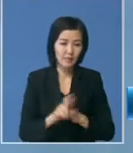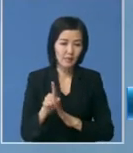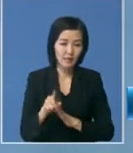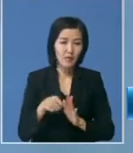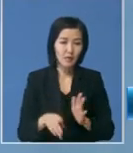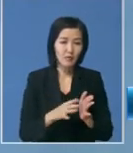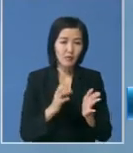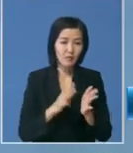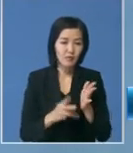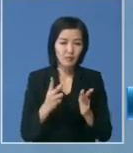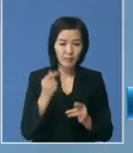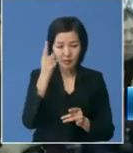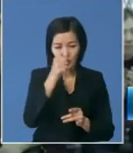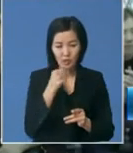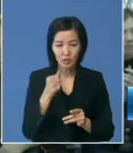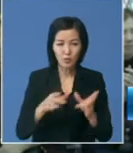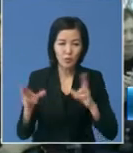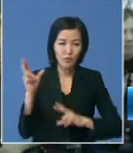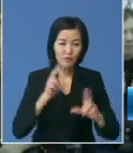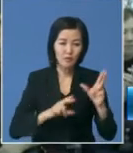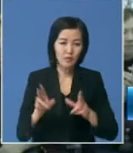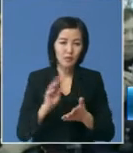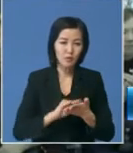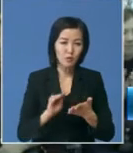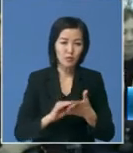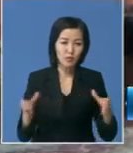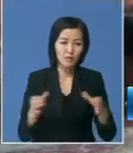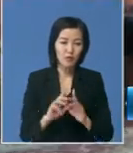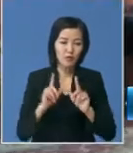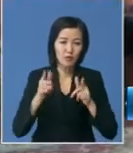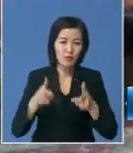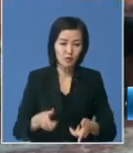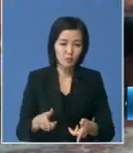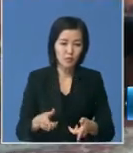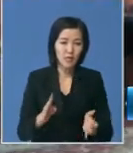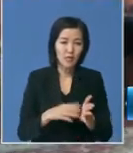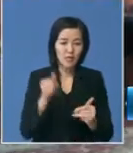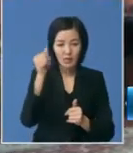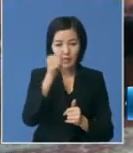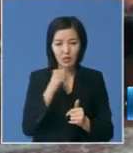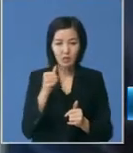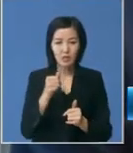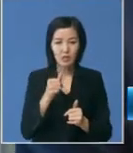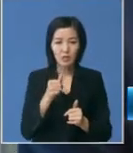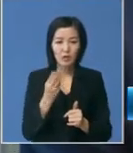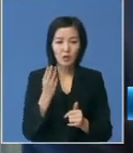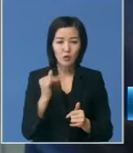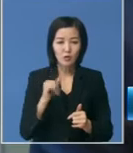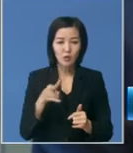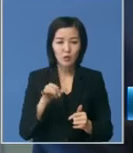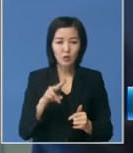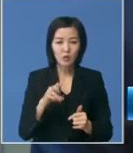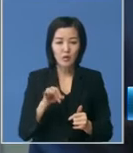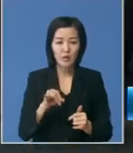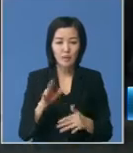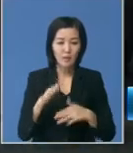жылы Әл-Фараби атындағы Қазақ ұлттық университетінің журналистика факультетіне түсіп, бітірген соң 8 жыл Күрті аудандық Шұғыла газетінде мамандығын